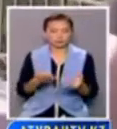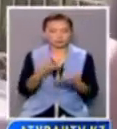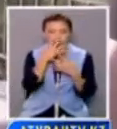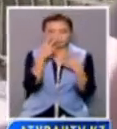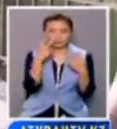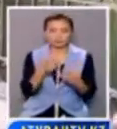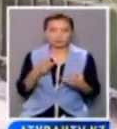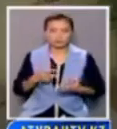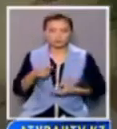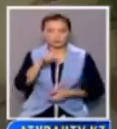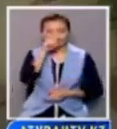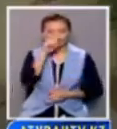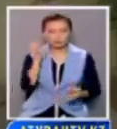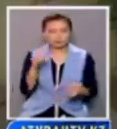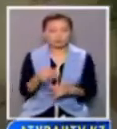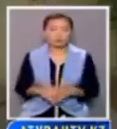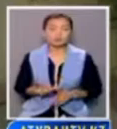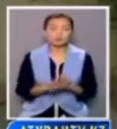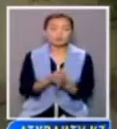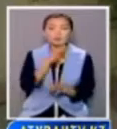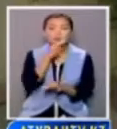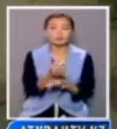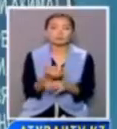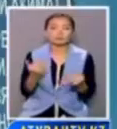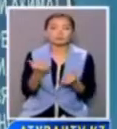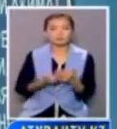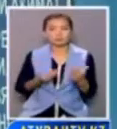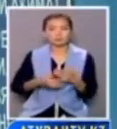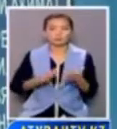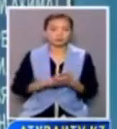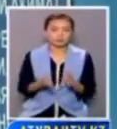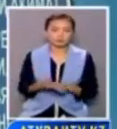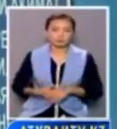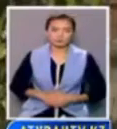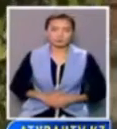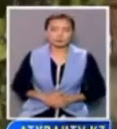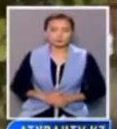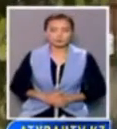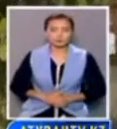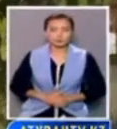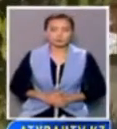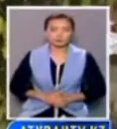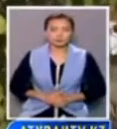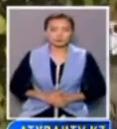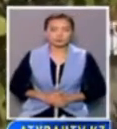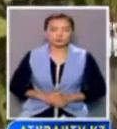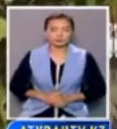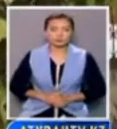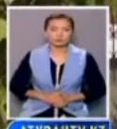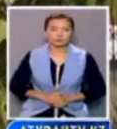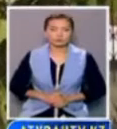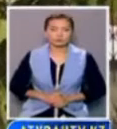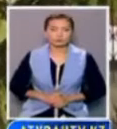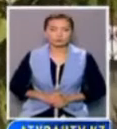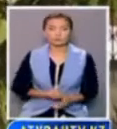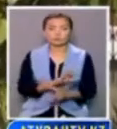запахи ответственное за состояние побережье объясняет ситуацию следующим образом сжал по холмам комстар шуткин